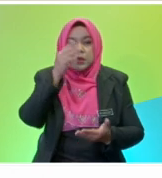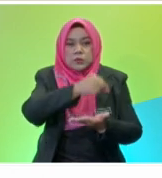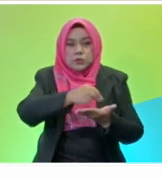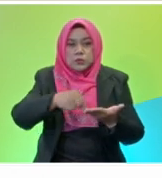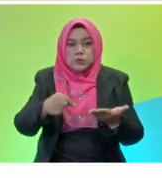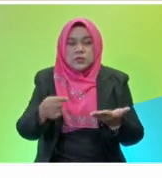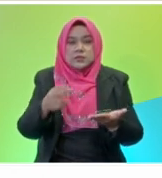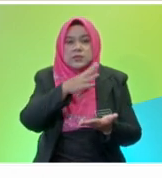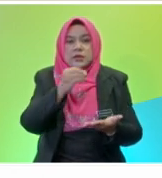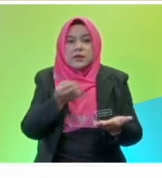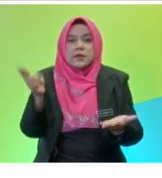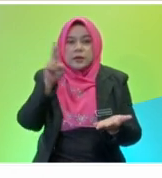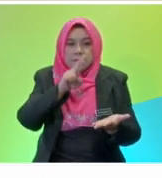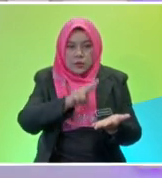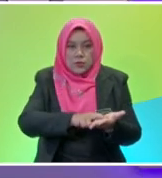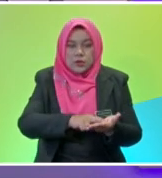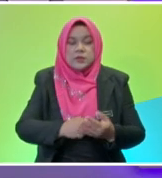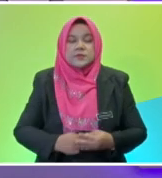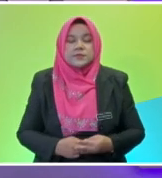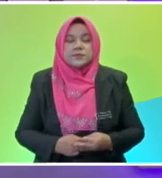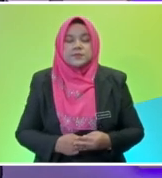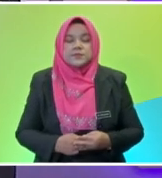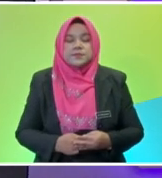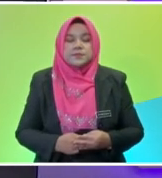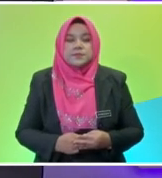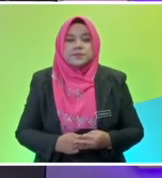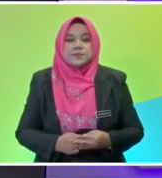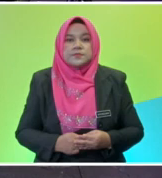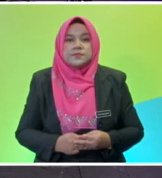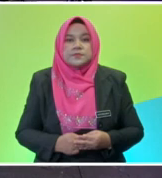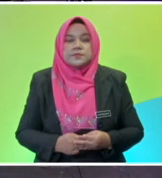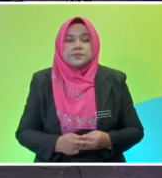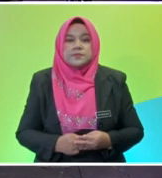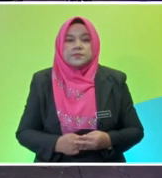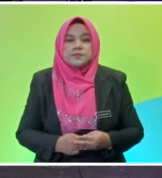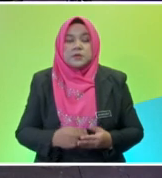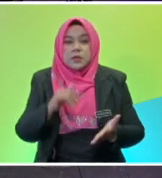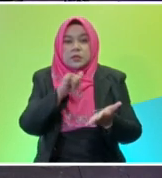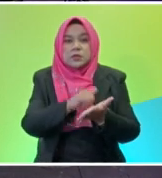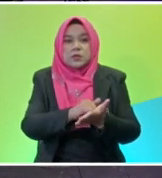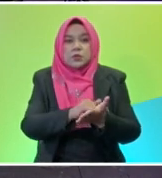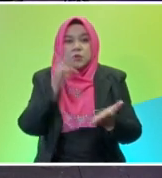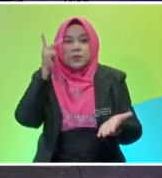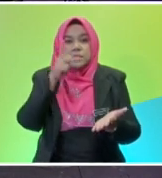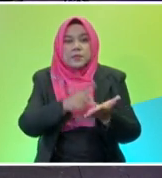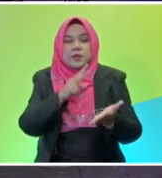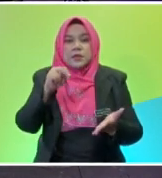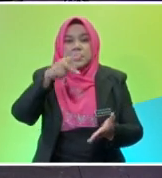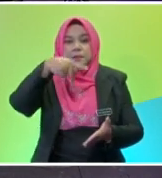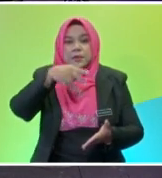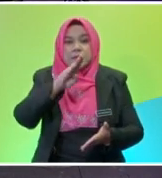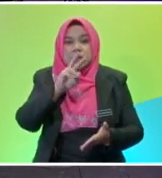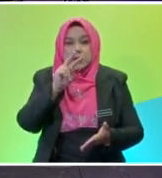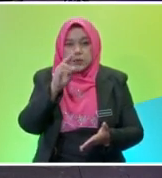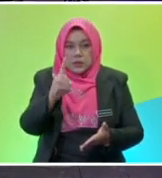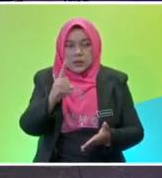perekonomi untuk murid itu sedikit sebanyak pengenalan epidi dalam mata pelajaran